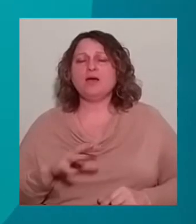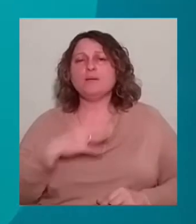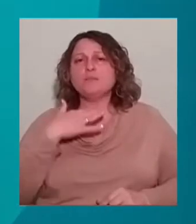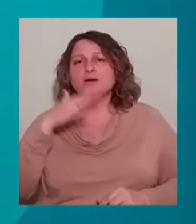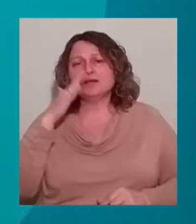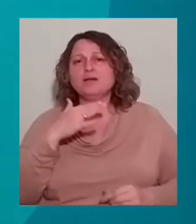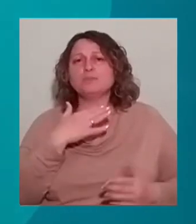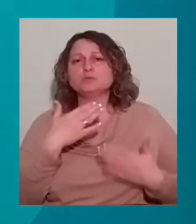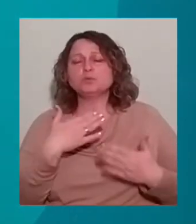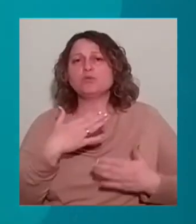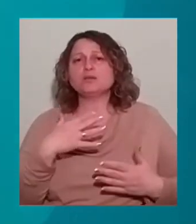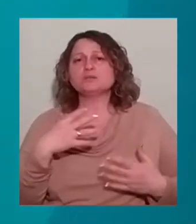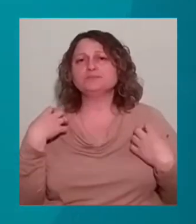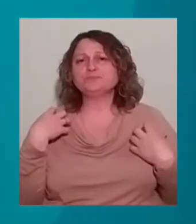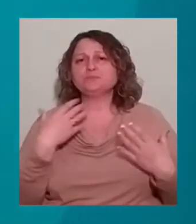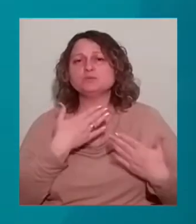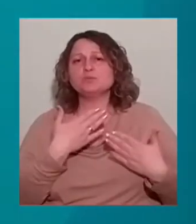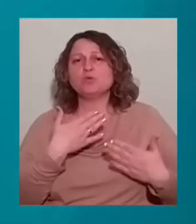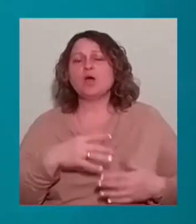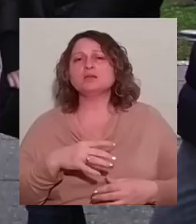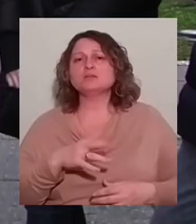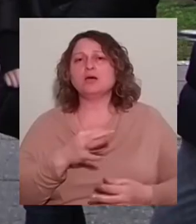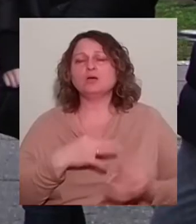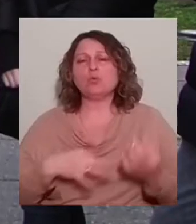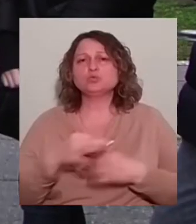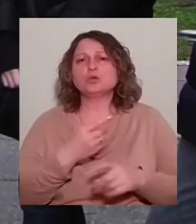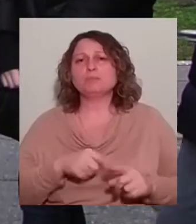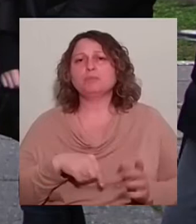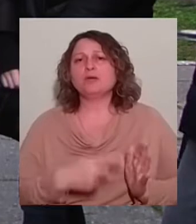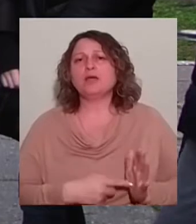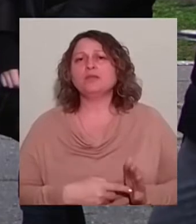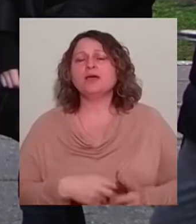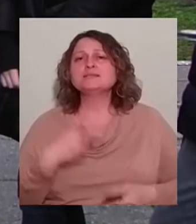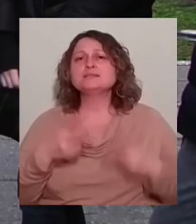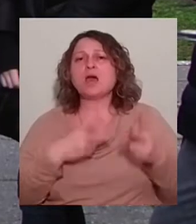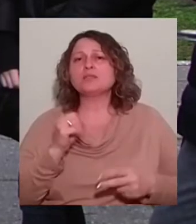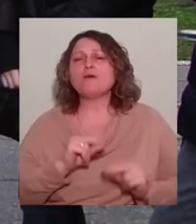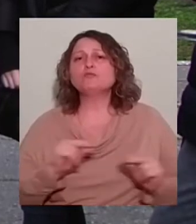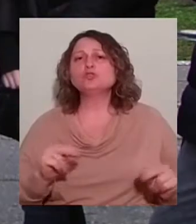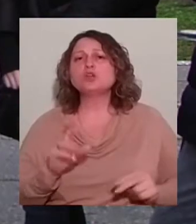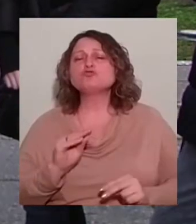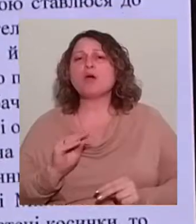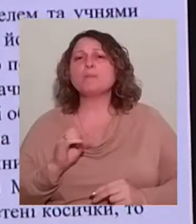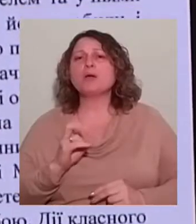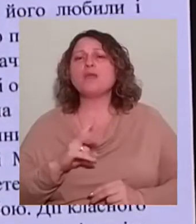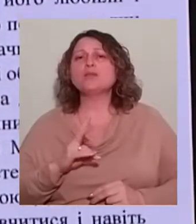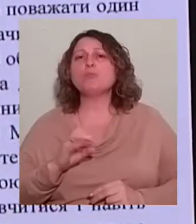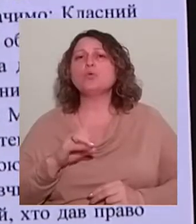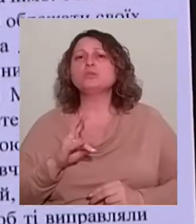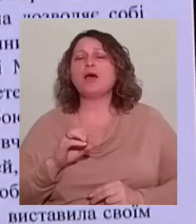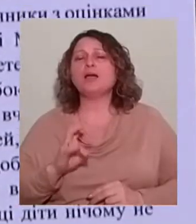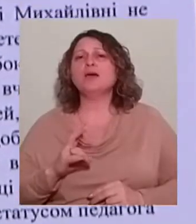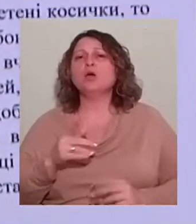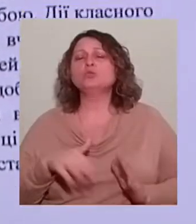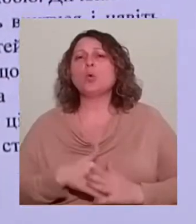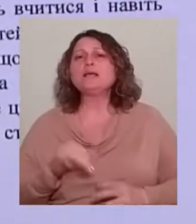Миїцької школи. Більше подробиць розповість Олександра Мельниченко. Скарги на вчительку Жанну Михайлівну Мунтяну до керівництва Ізмаїльської школи